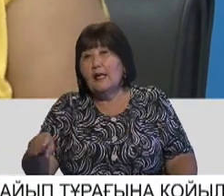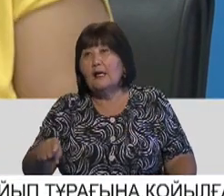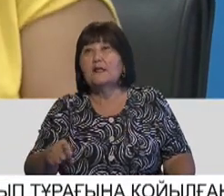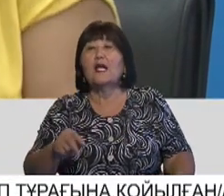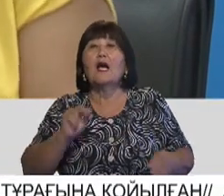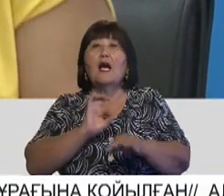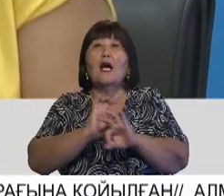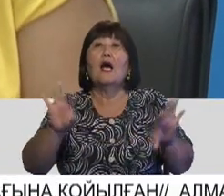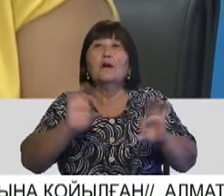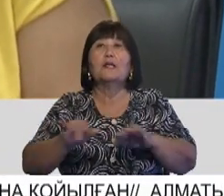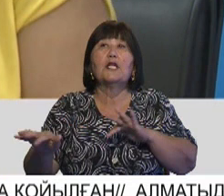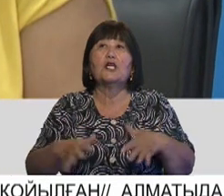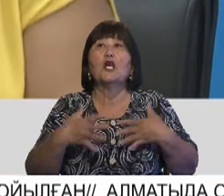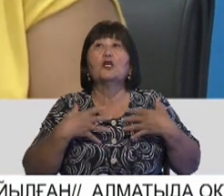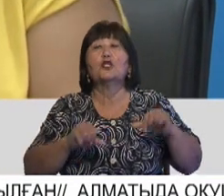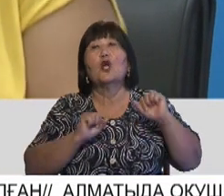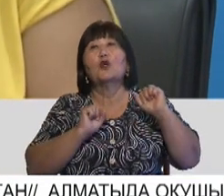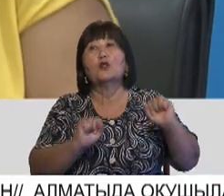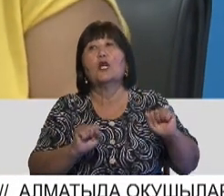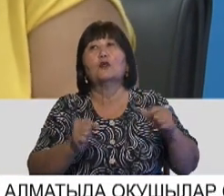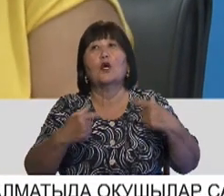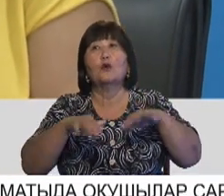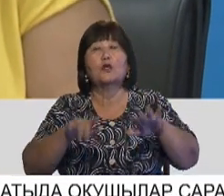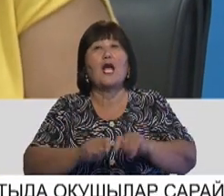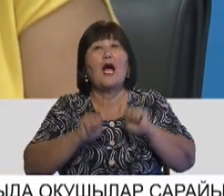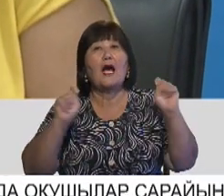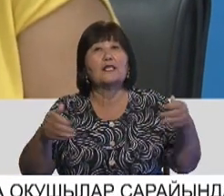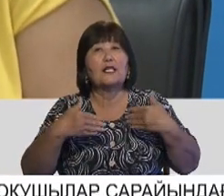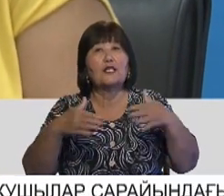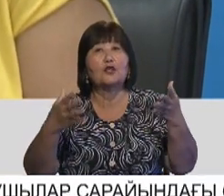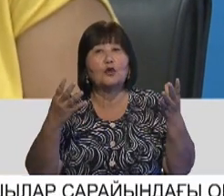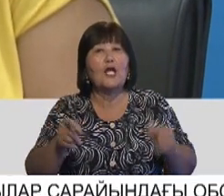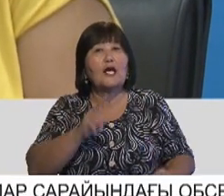түсіндіру іс-шаралары, денсаулық сақтау орталықтарында ашық есік күндері,